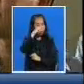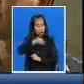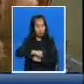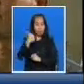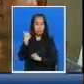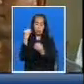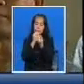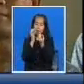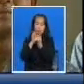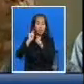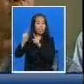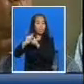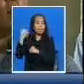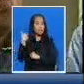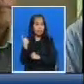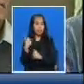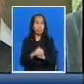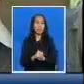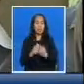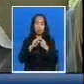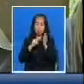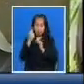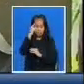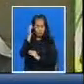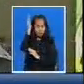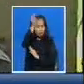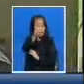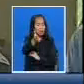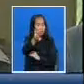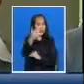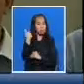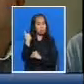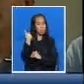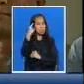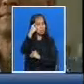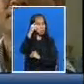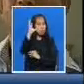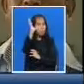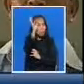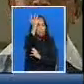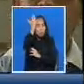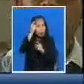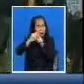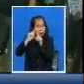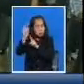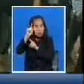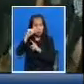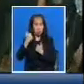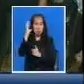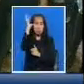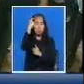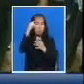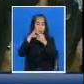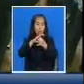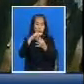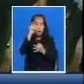ายตัวและยิ่งมองไปข้างหน้าในอนาคตเนี่ยสำหรับโลกโดยรวมเนี่ยนะครับตอนนี้ที่เขาวิตกกังวลมากที่สุด